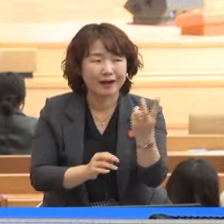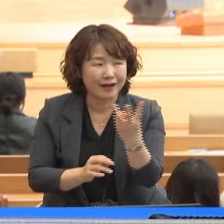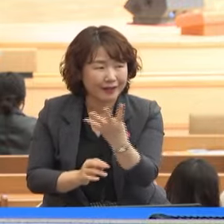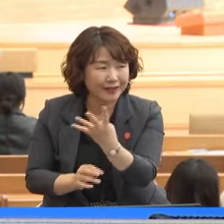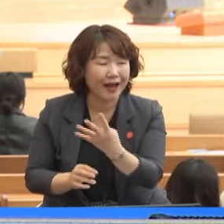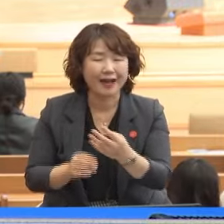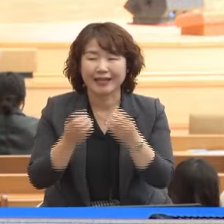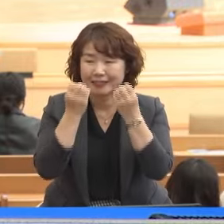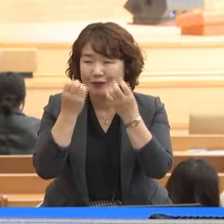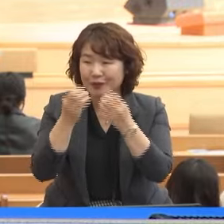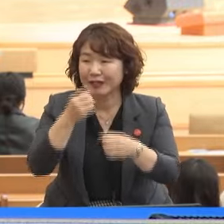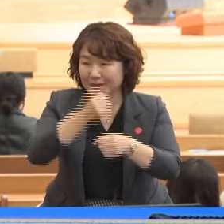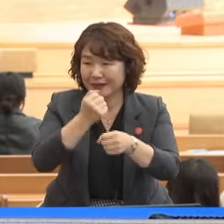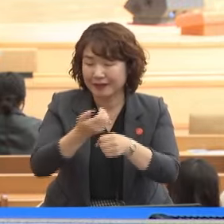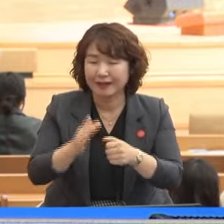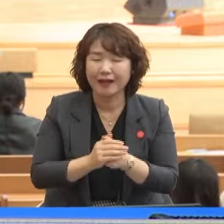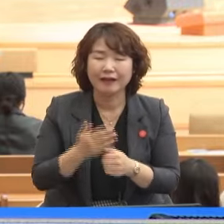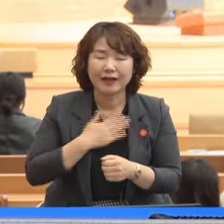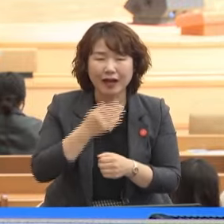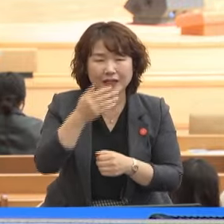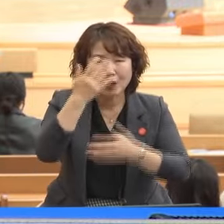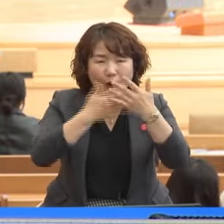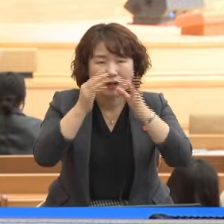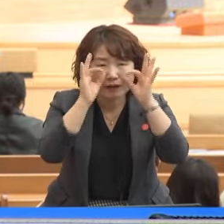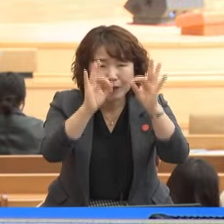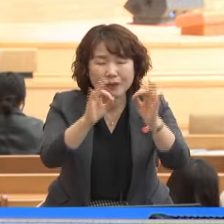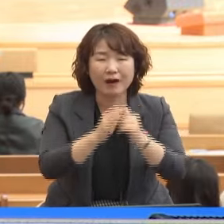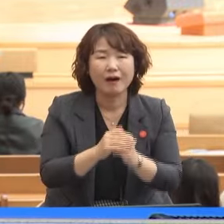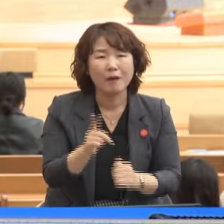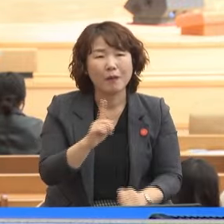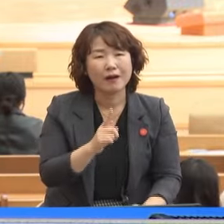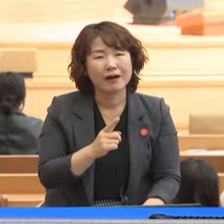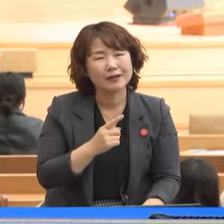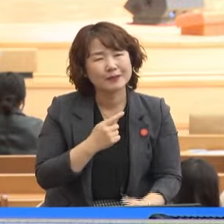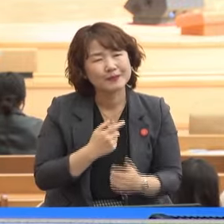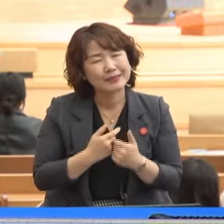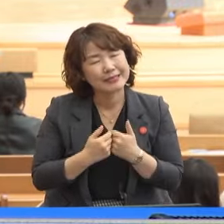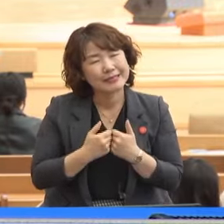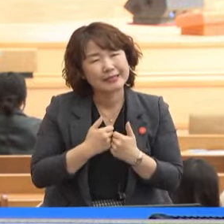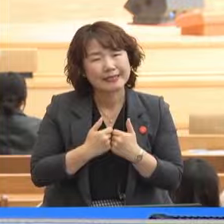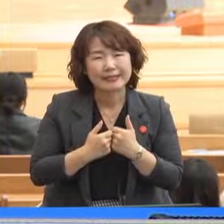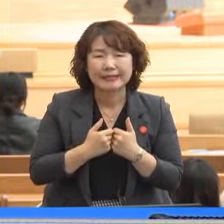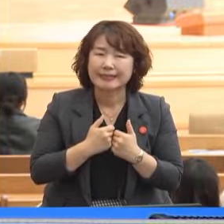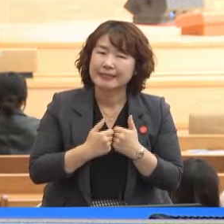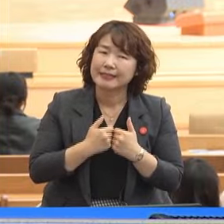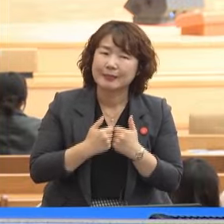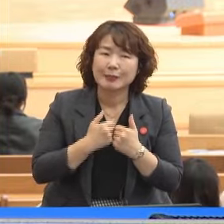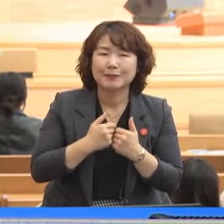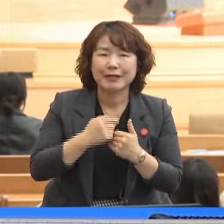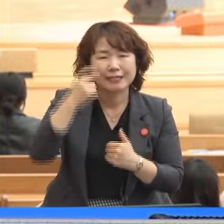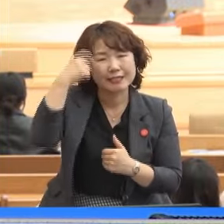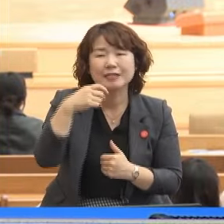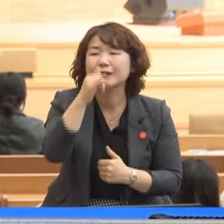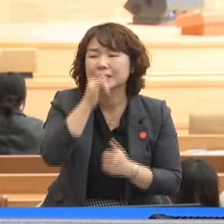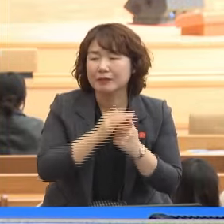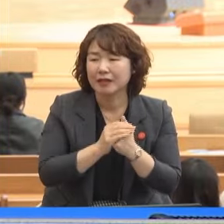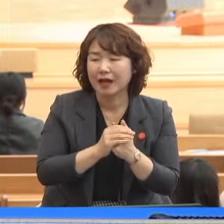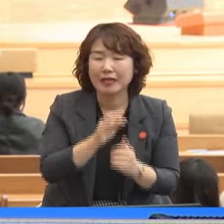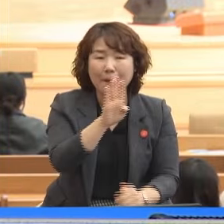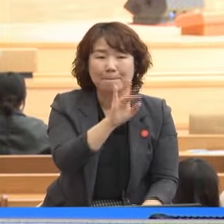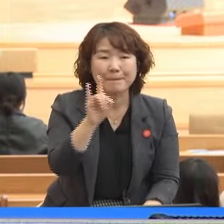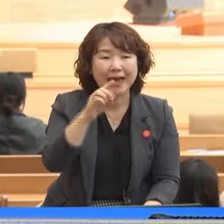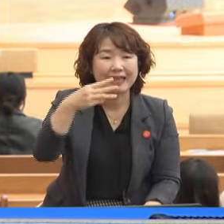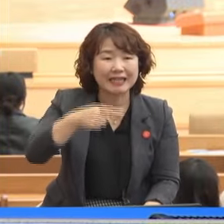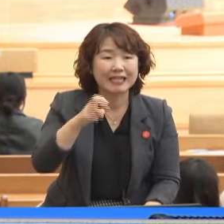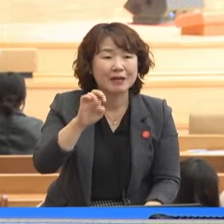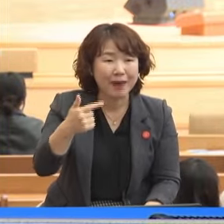그 배트맨을 볼 때 말이에요. 영 찜찜부리한 게 있어요. 아니 배트맨 같은 영웅이